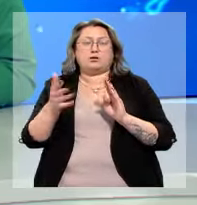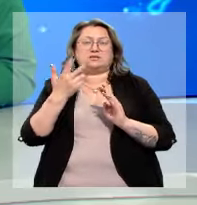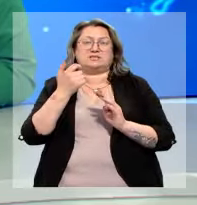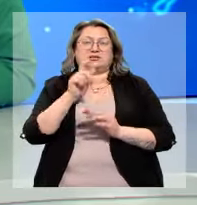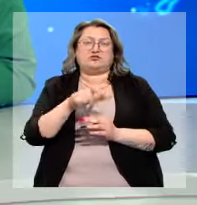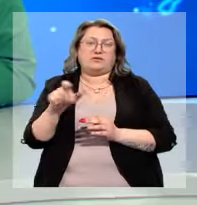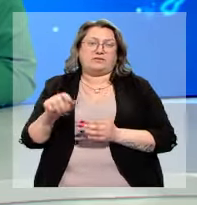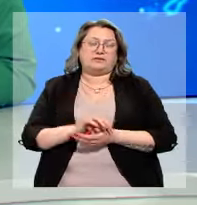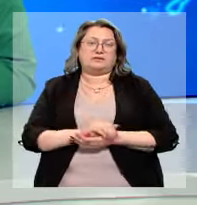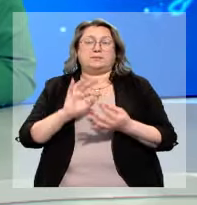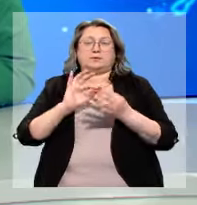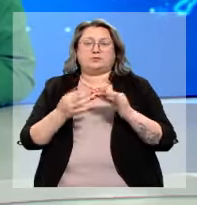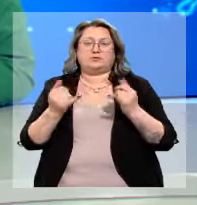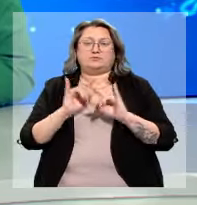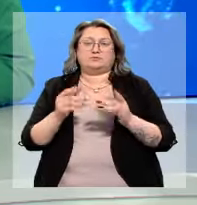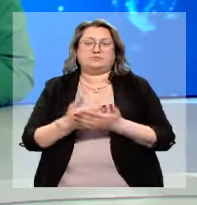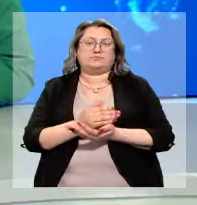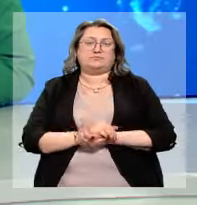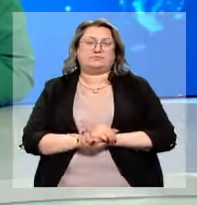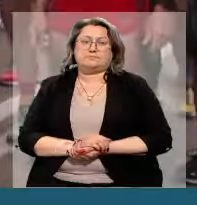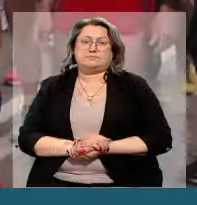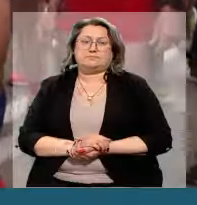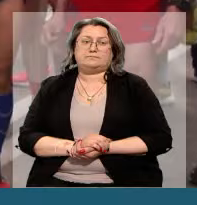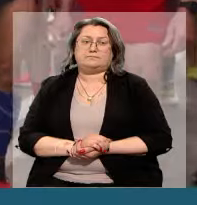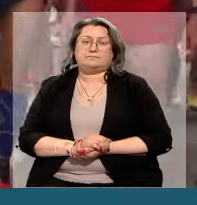300 человек. Подробнее в нашем следующем материале.